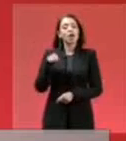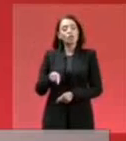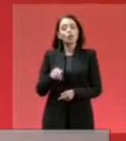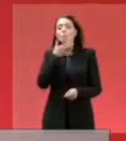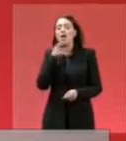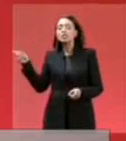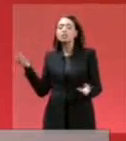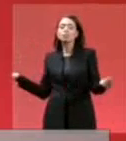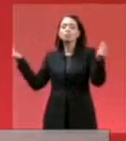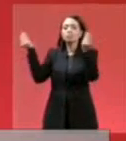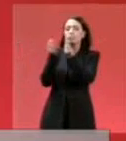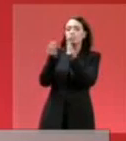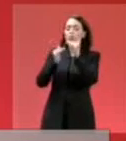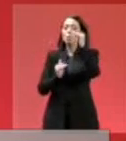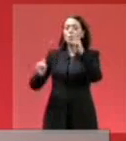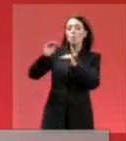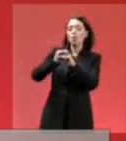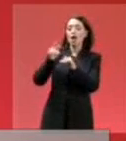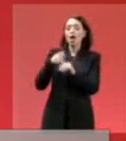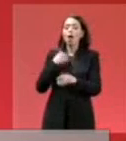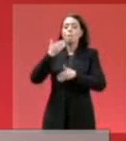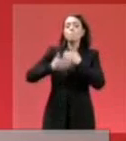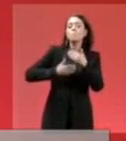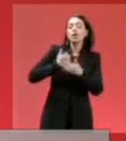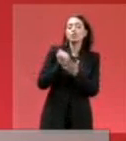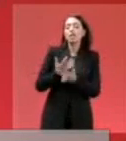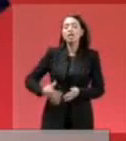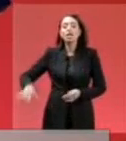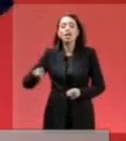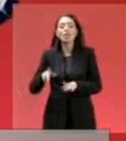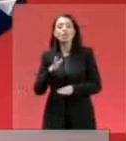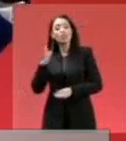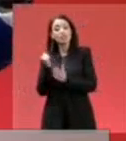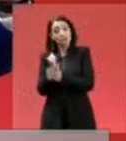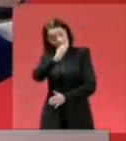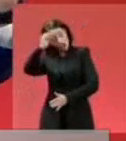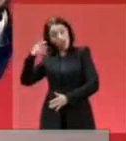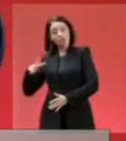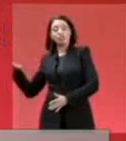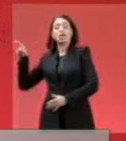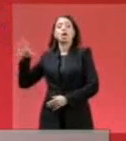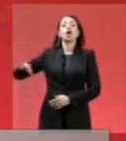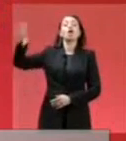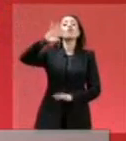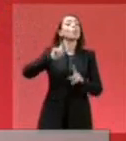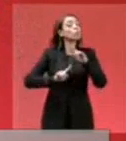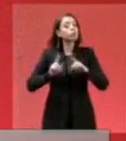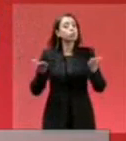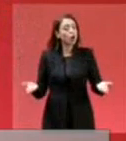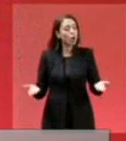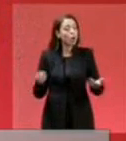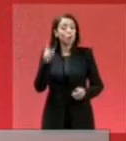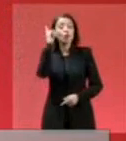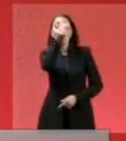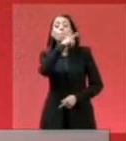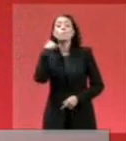πάντρεμα ανάμεσα στην παραδοσιακή, τη λαϊκή δεξιά και την άγρα δεξιά στην Ευρώπη, είναι ποιο? Είναι το